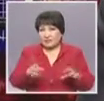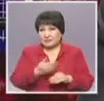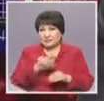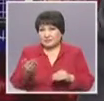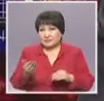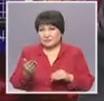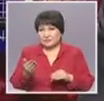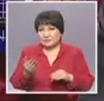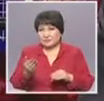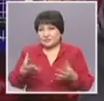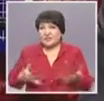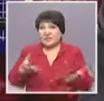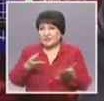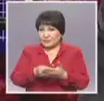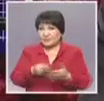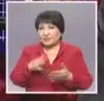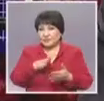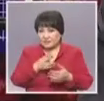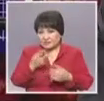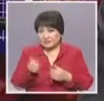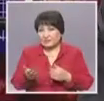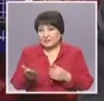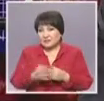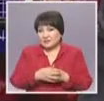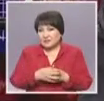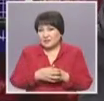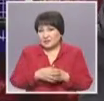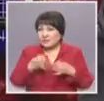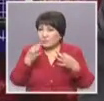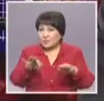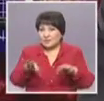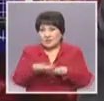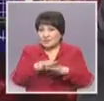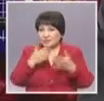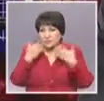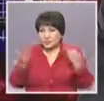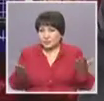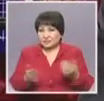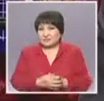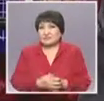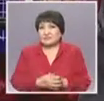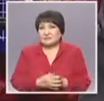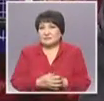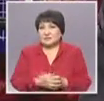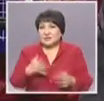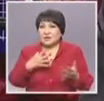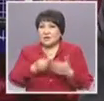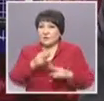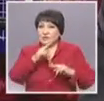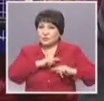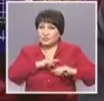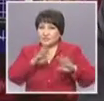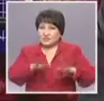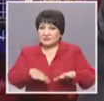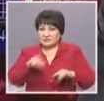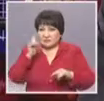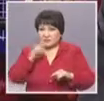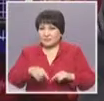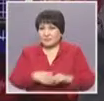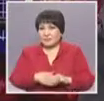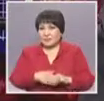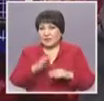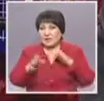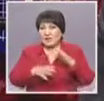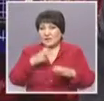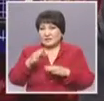жаңағы ақылы болғанның өзінде бос алаң жоқ. Мен өзім жаңағы жұмыс істеген жерлерімнен білемін. Халықаралық